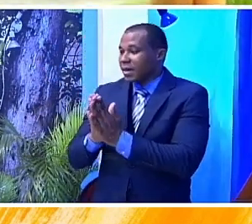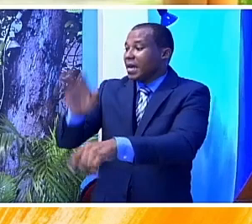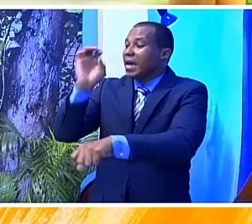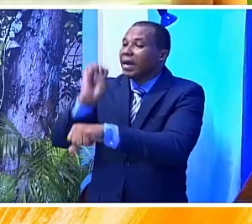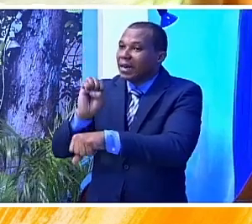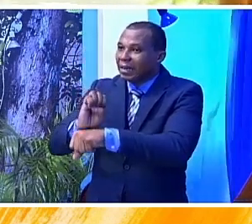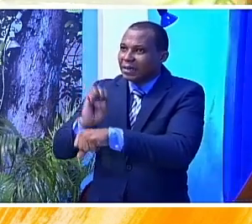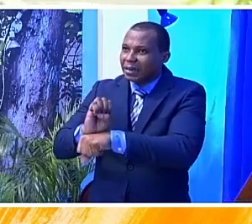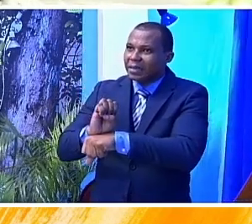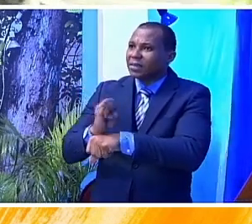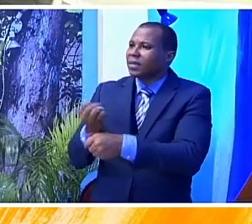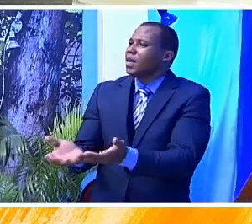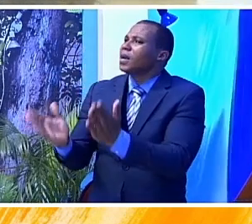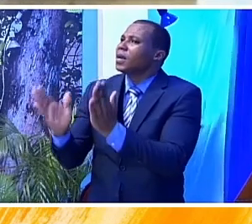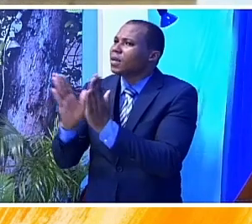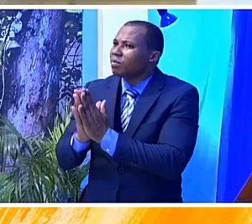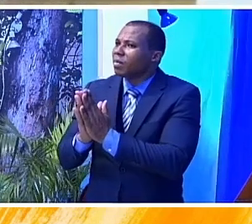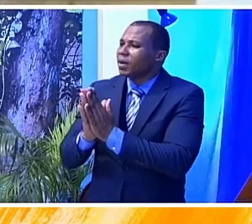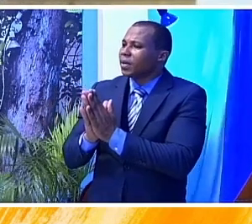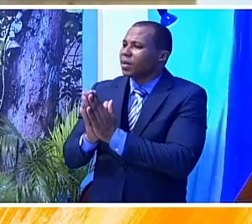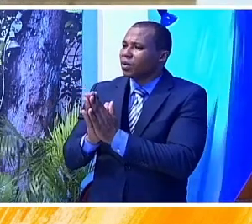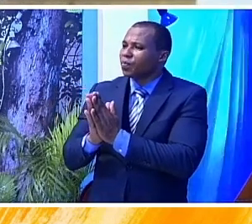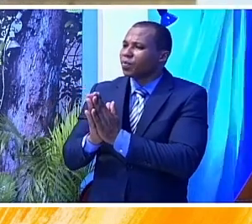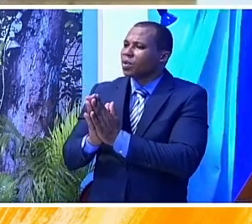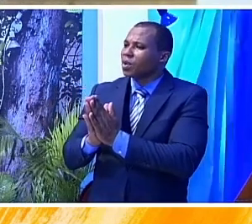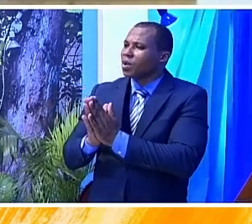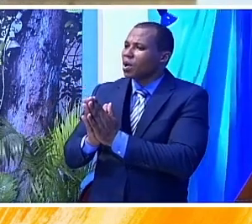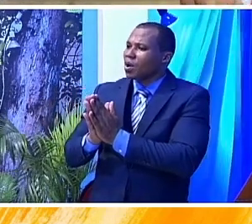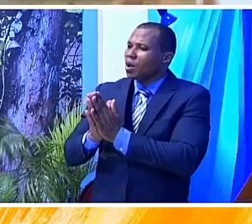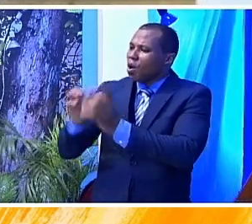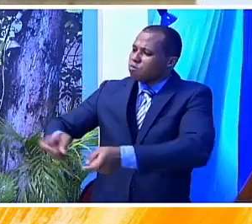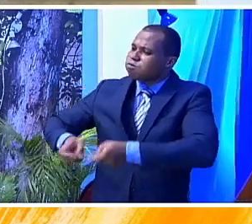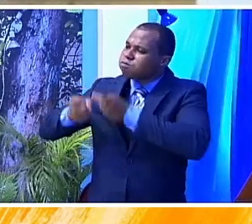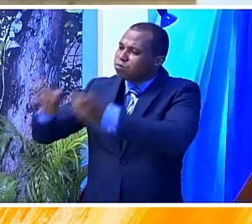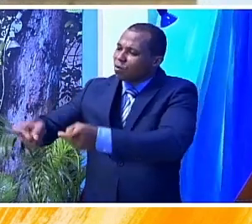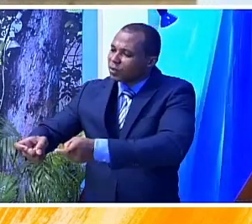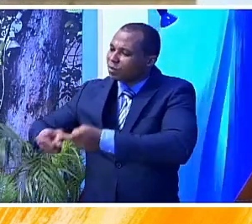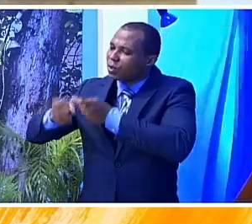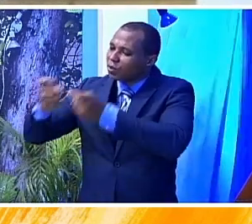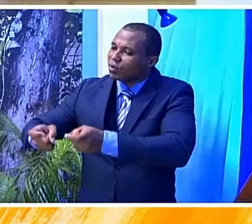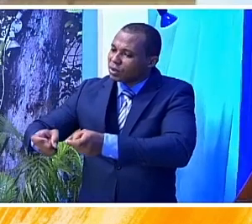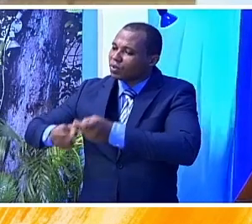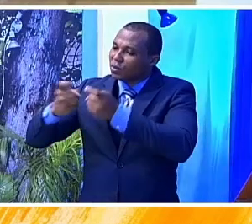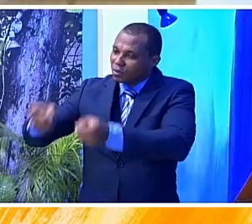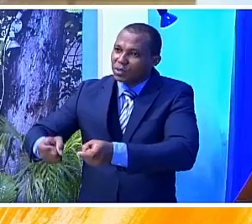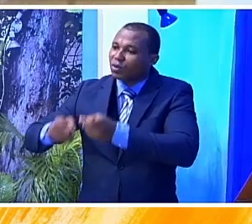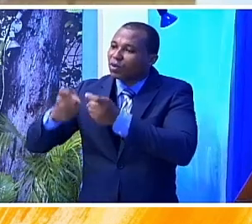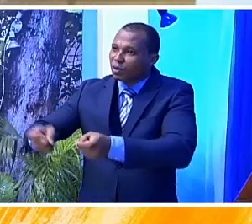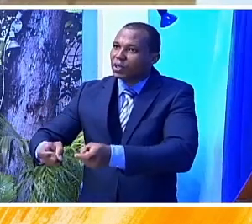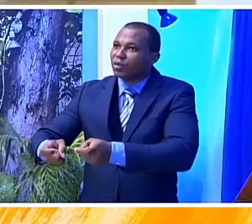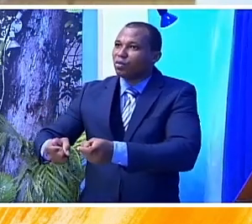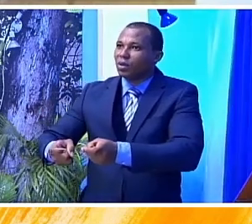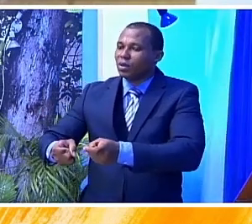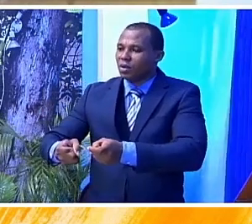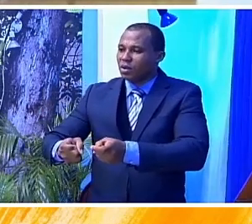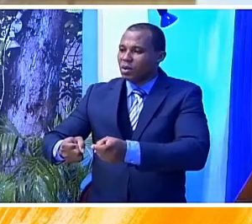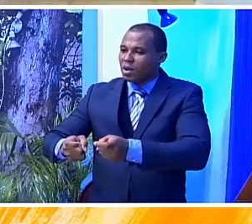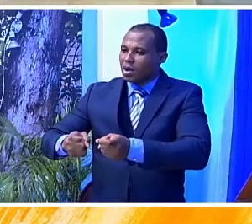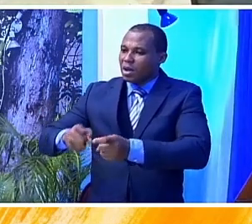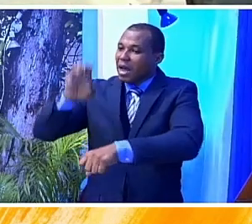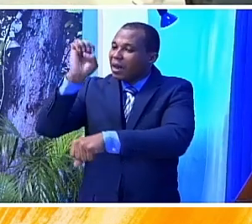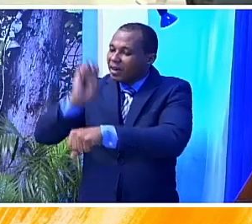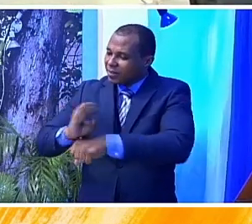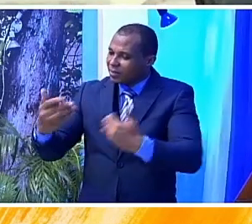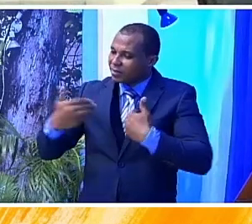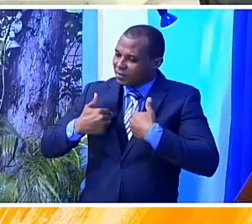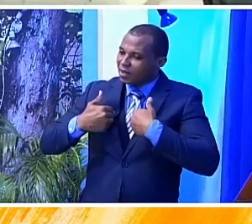en Corinthe li mande yo fè kèt aide l'église Jérusalem qui gen problème et bien jodi an et ça